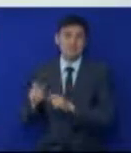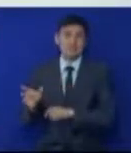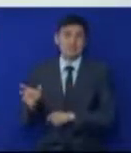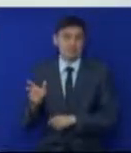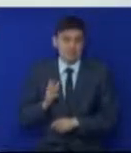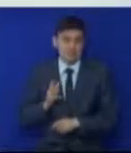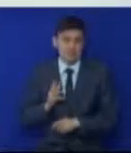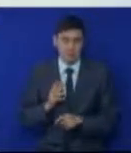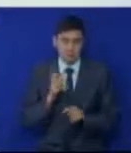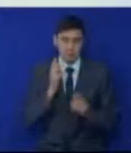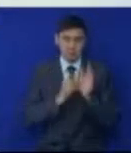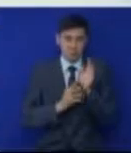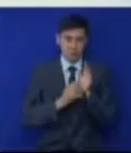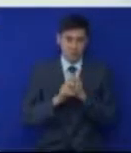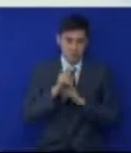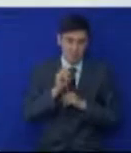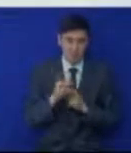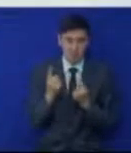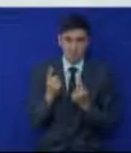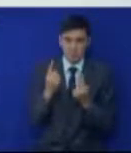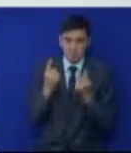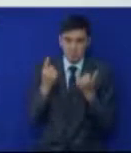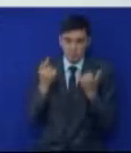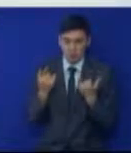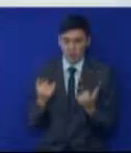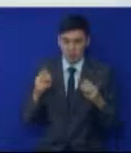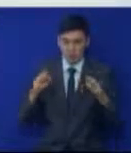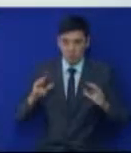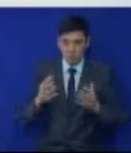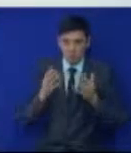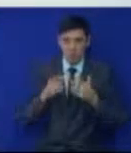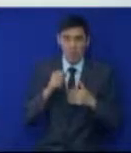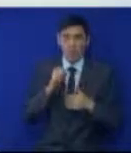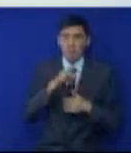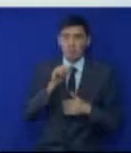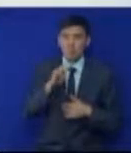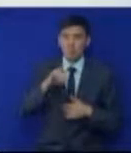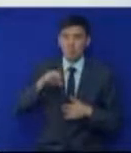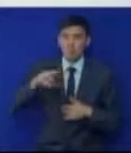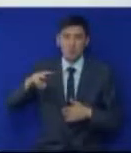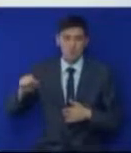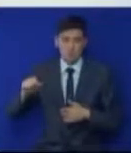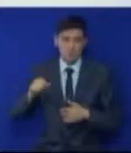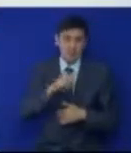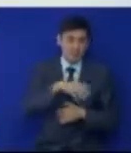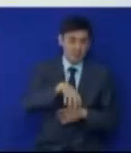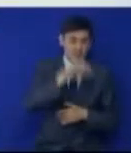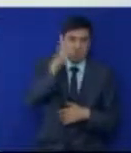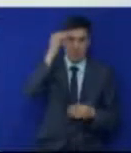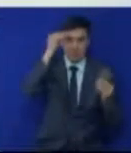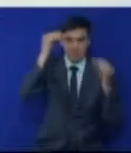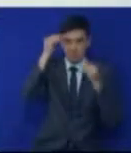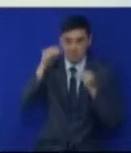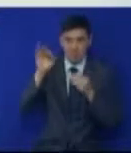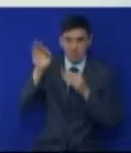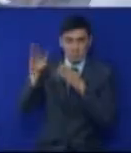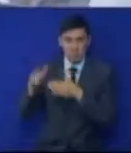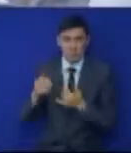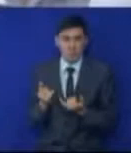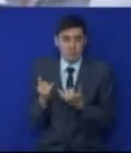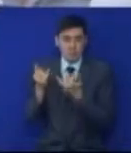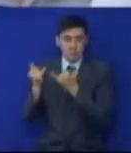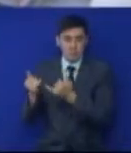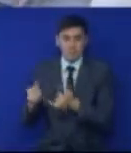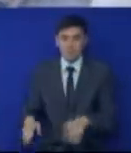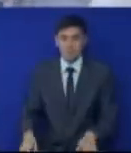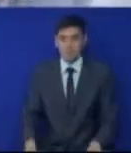қайраткерінің 90 жылдығына орай ұйымдастырылған шара барысында көпшілік Аманолла Рамазановты құрметпен еске алды.